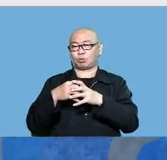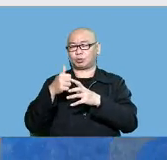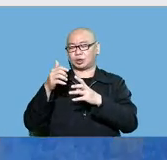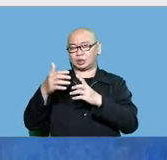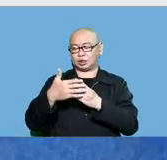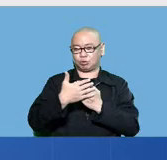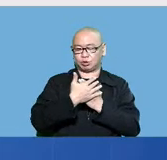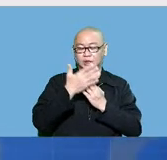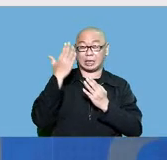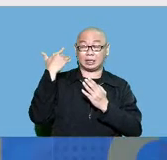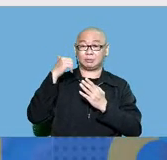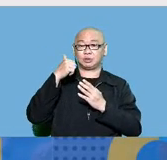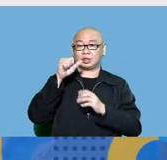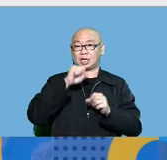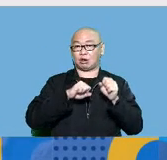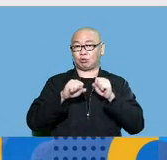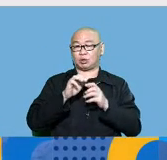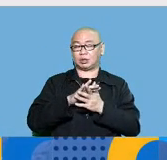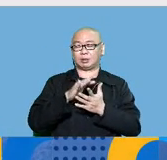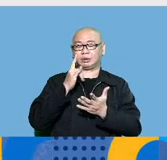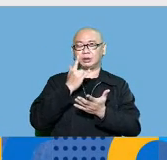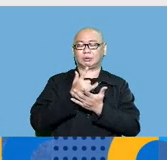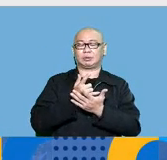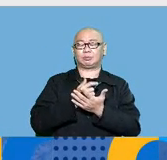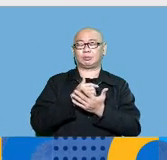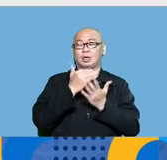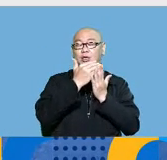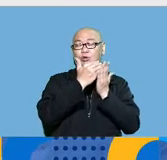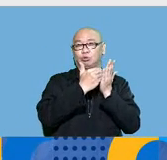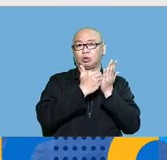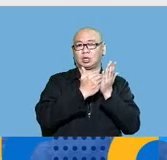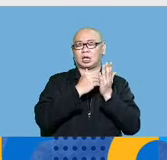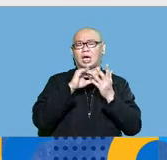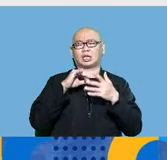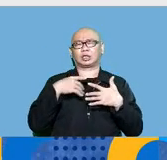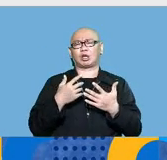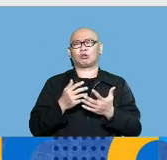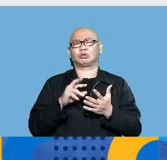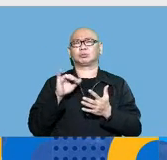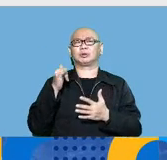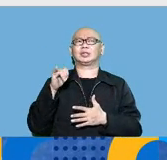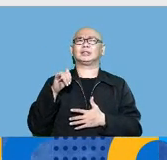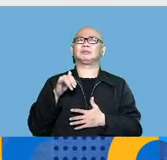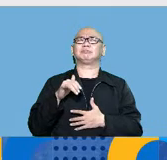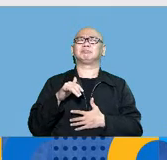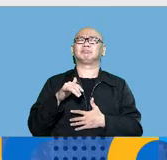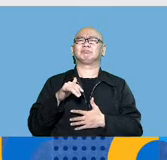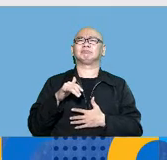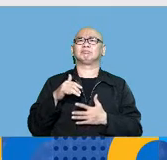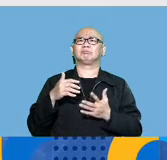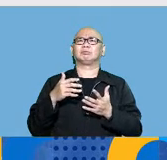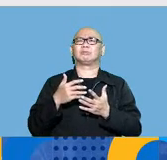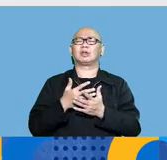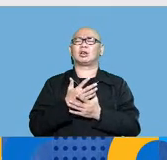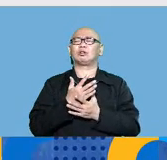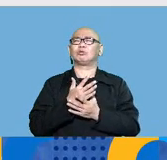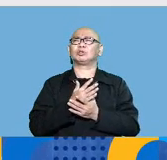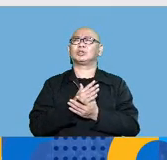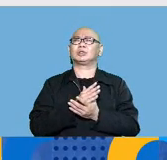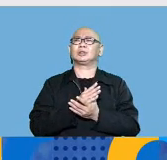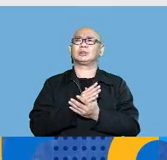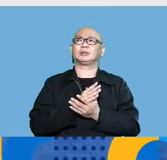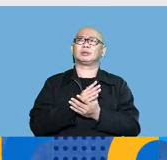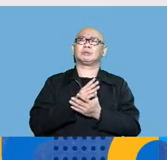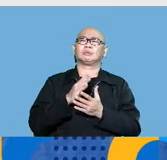kita terapkan di dalam penetapan peraturan desa atau sejenis, kemudian bisa juga melalui penangkaran atau budidaya,